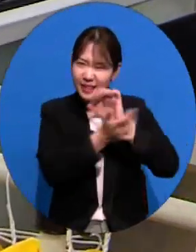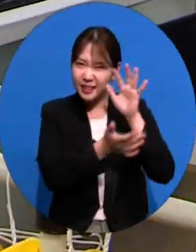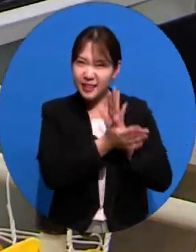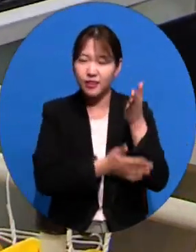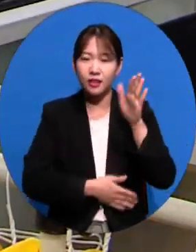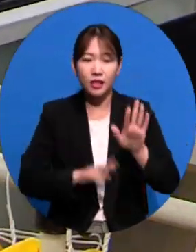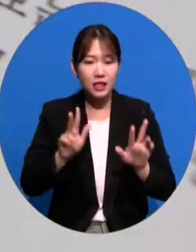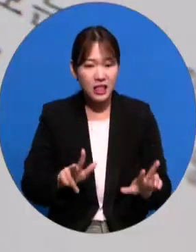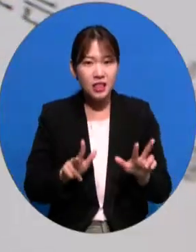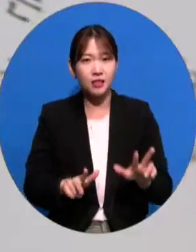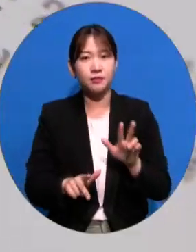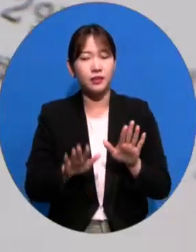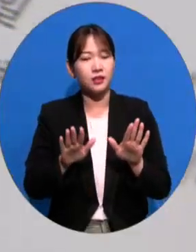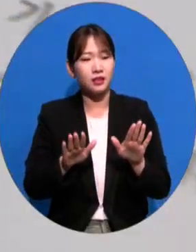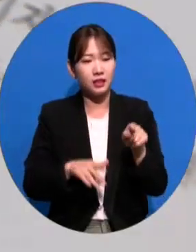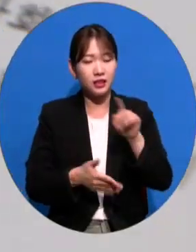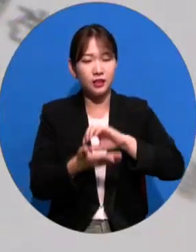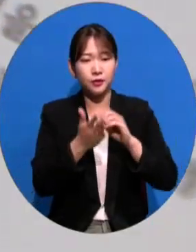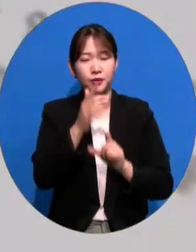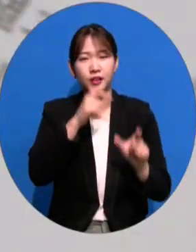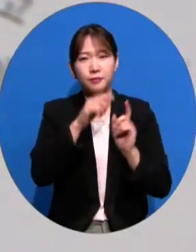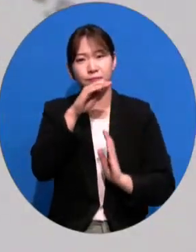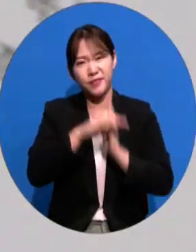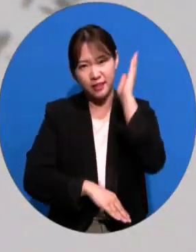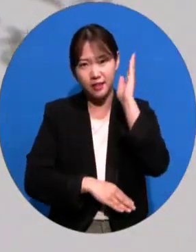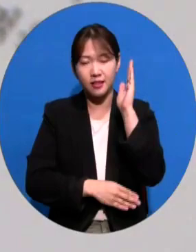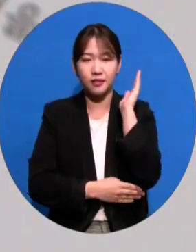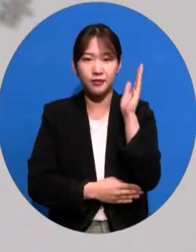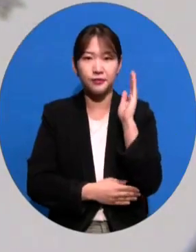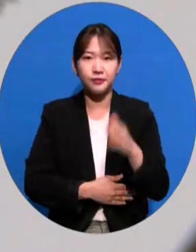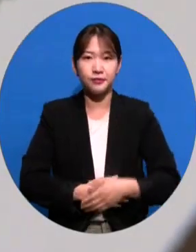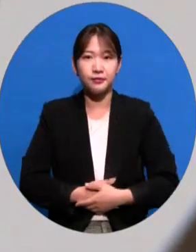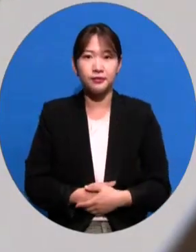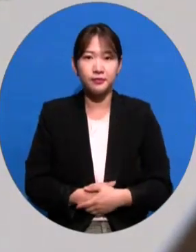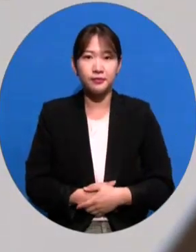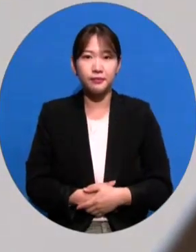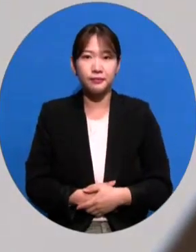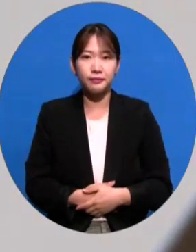이번은 그 정도가 지나치다고 꼬집었습니다. MBC 뉴스 양혜승입니다.